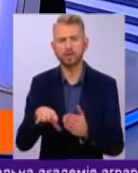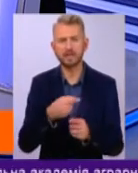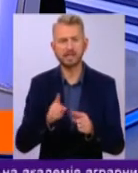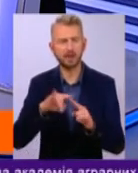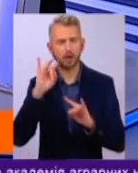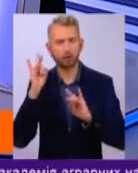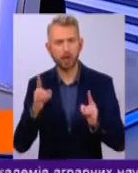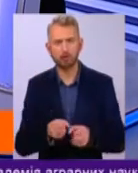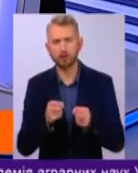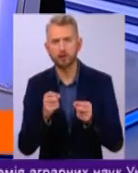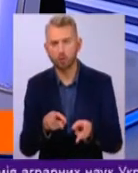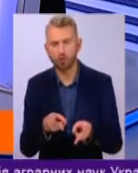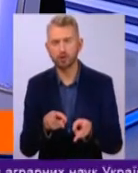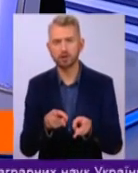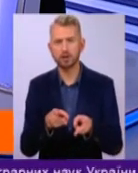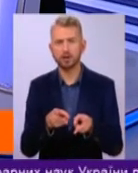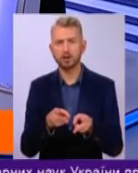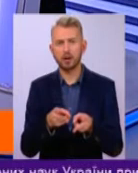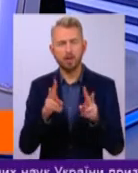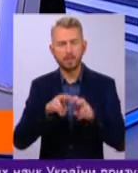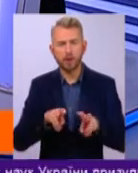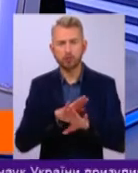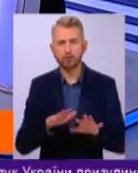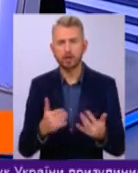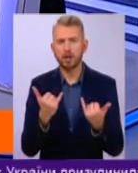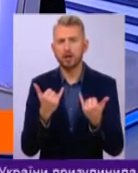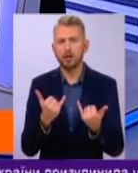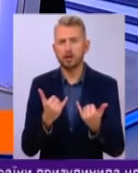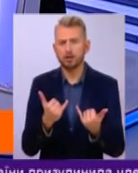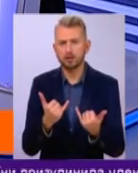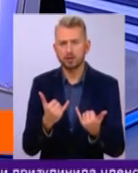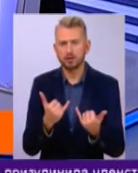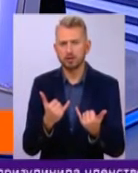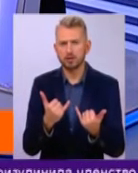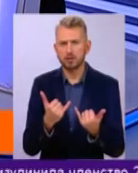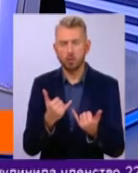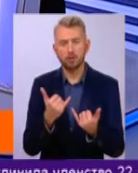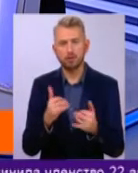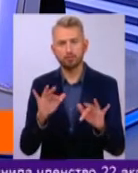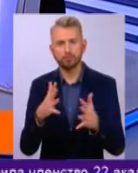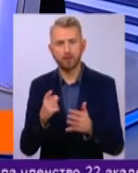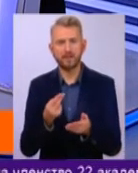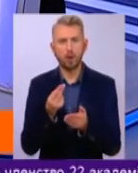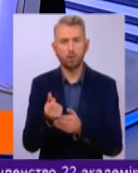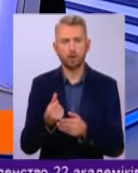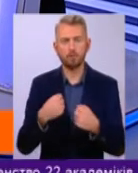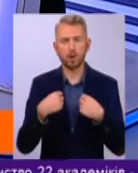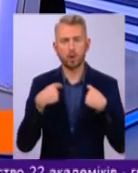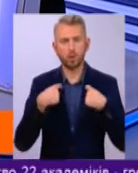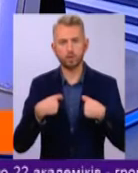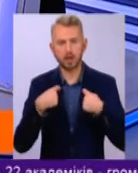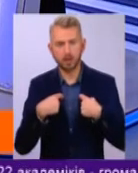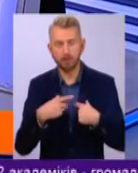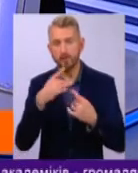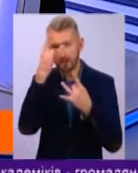резонансні злочини не переслідуються. Сьогоднішня епопея з рюкзаками. В іншій би країні, в